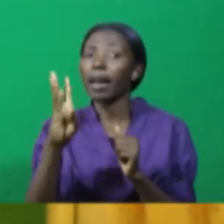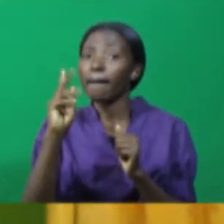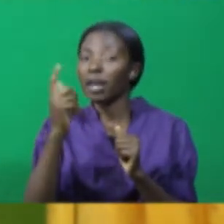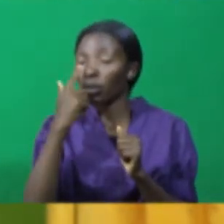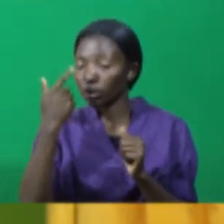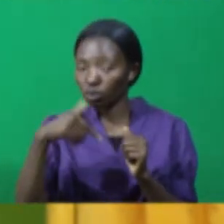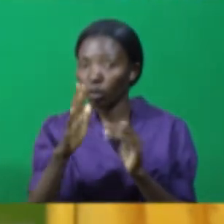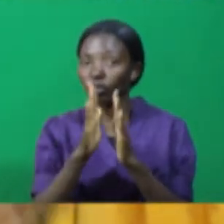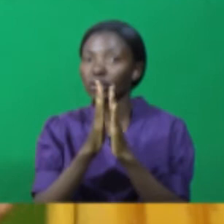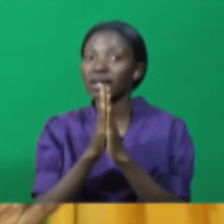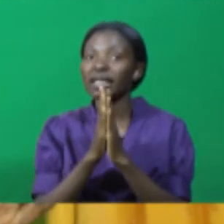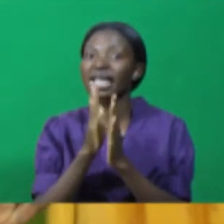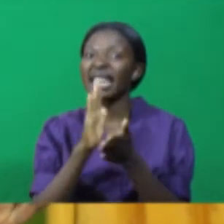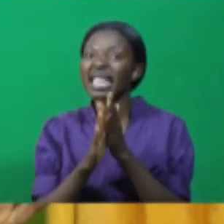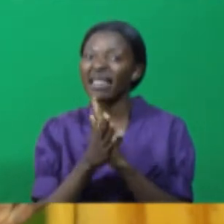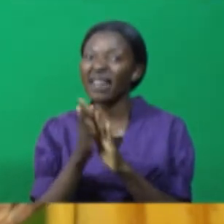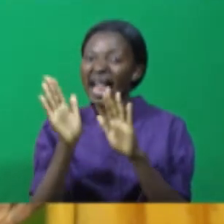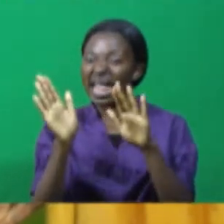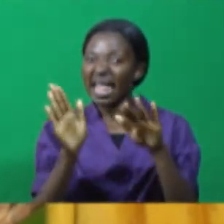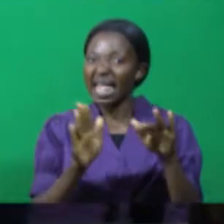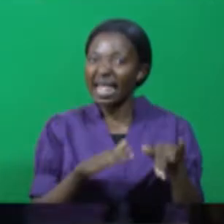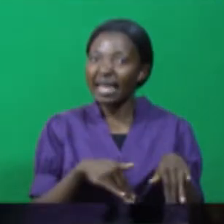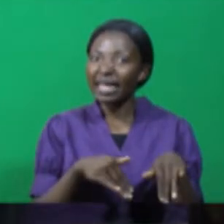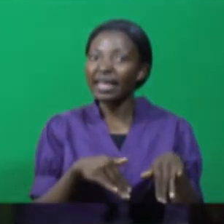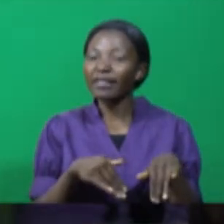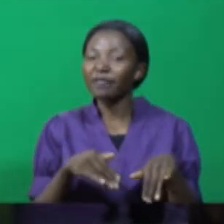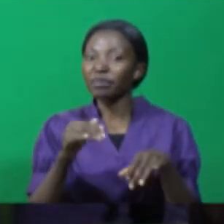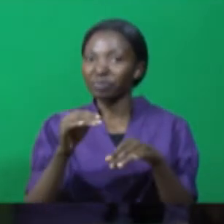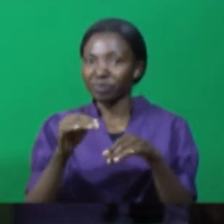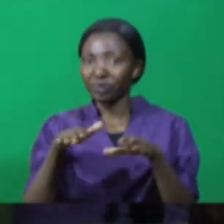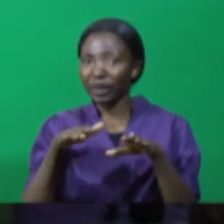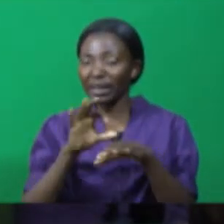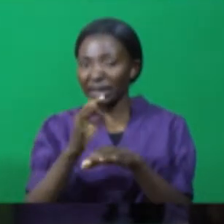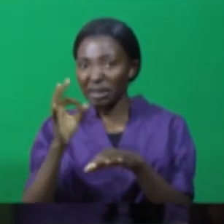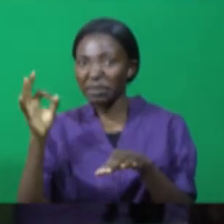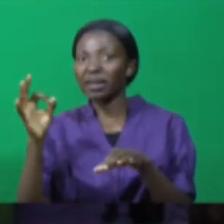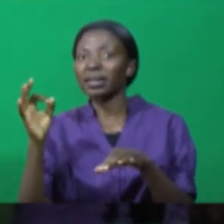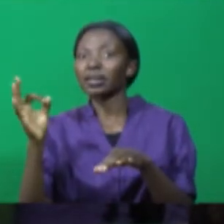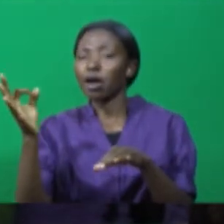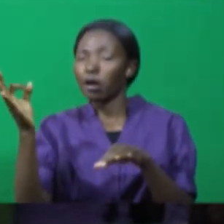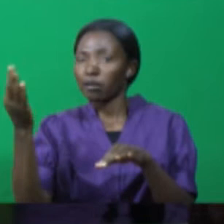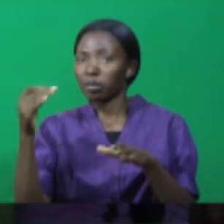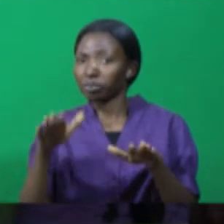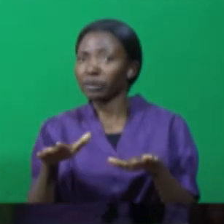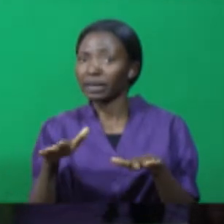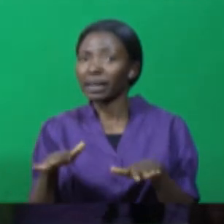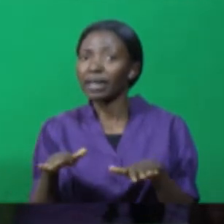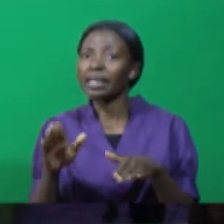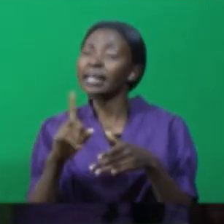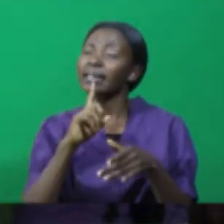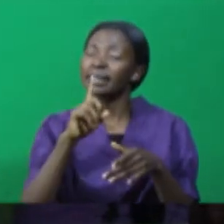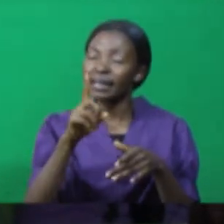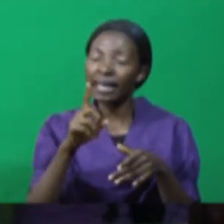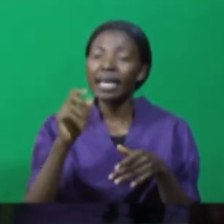maenda kuma chechu uko. Usasiye vadzimu wako. Aiwe pungwe kero sike iwe. Atitu wazona. Vanika wachitika.